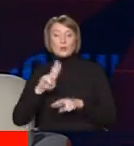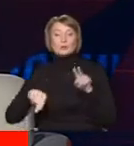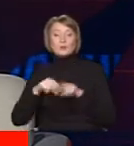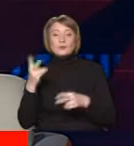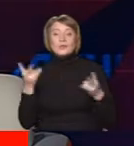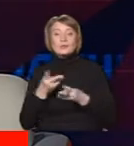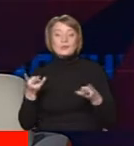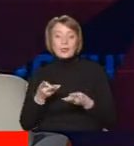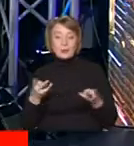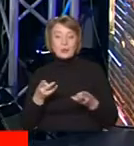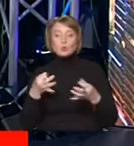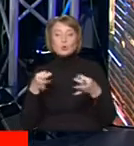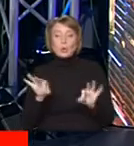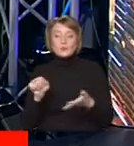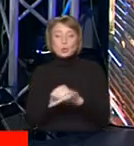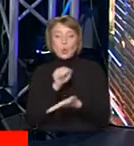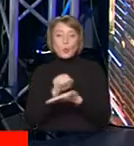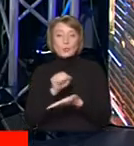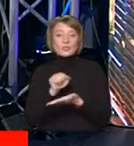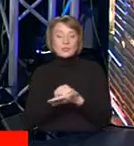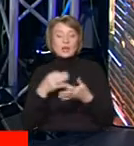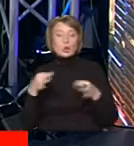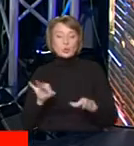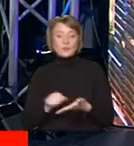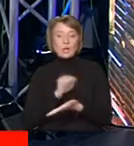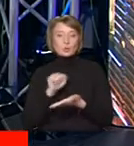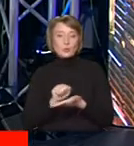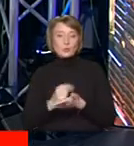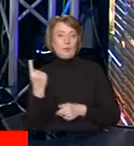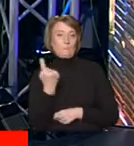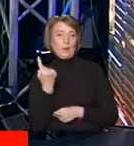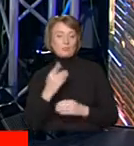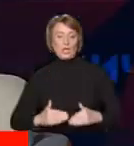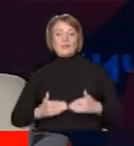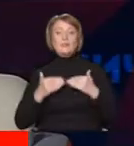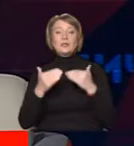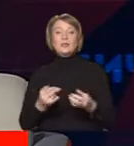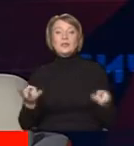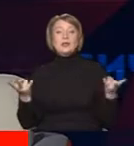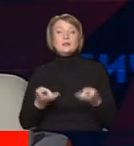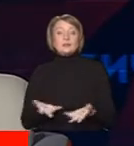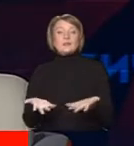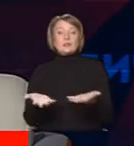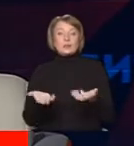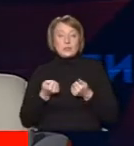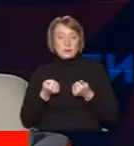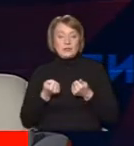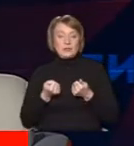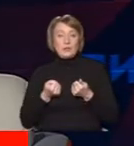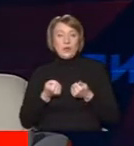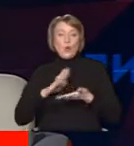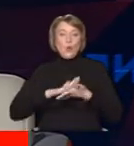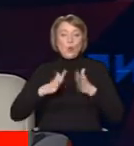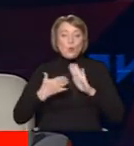відповідну дозвільну документацію. А дозвільна документація, перша етап, перша ланка, це треба отримати містобудівні умови та обмеження,